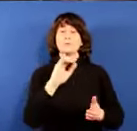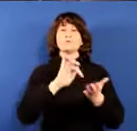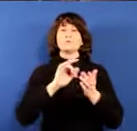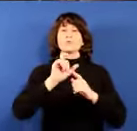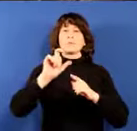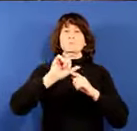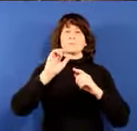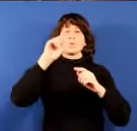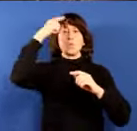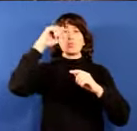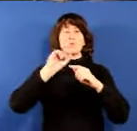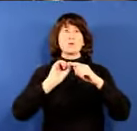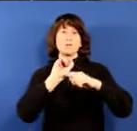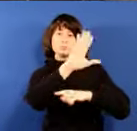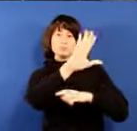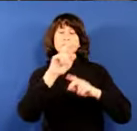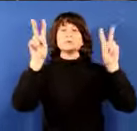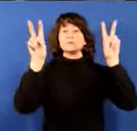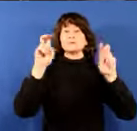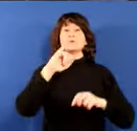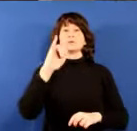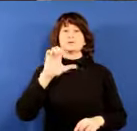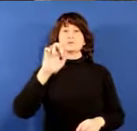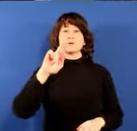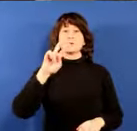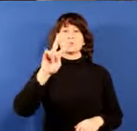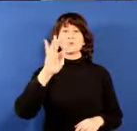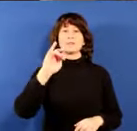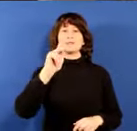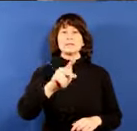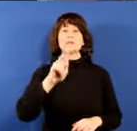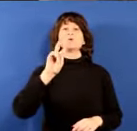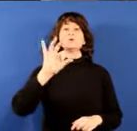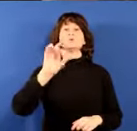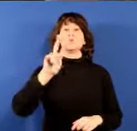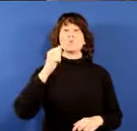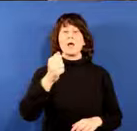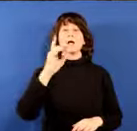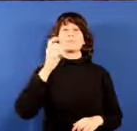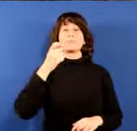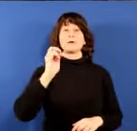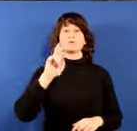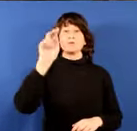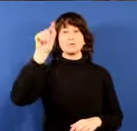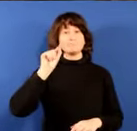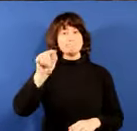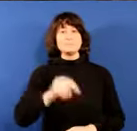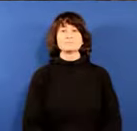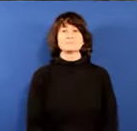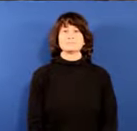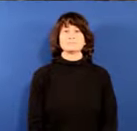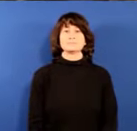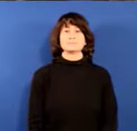urteurrena gogorarazi nahi duen Zerutik Sua Dator dokumentala. Filmak hainbat testigantza bildu ditu bonbardaketak gertatu ziren